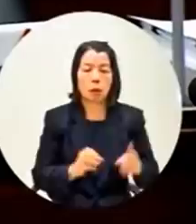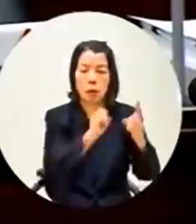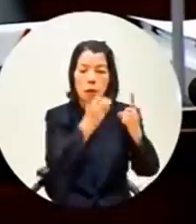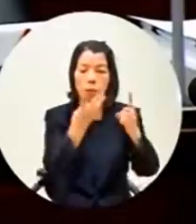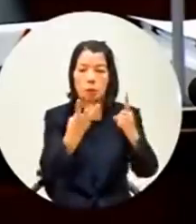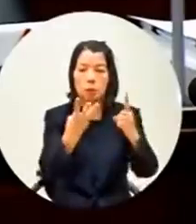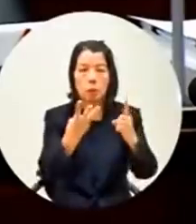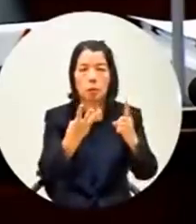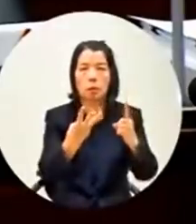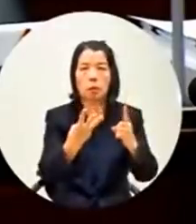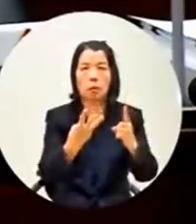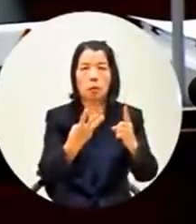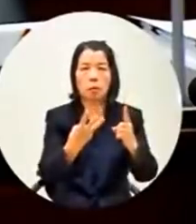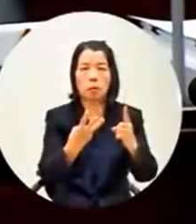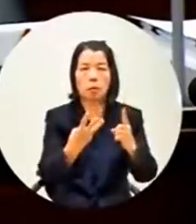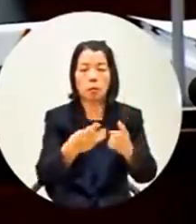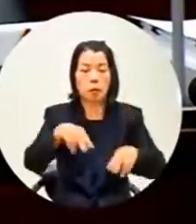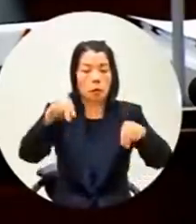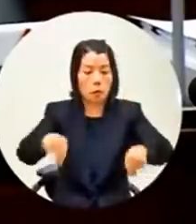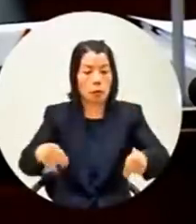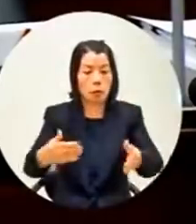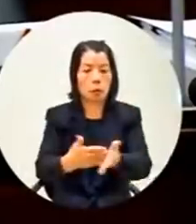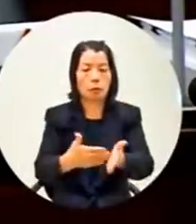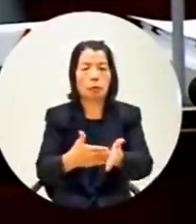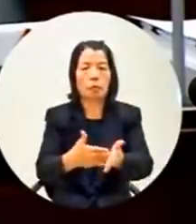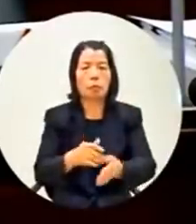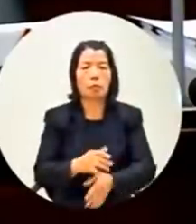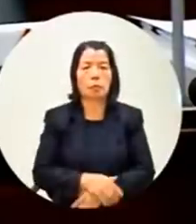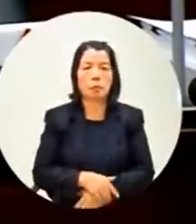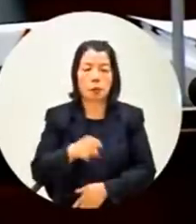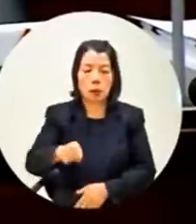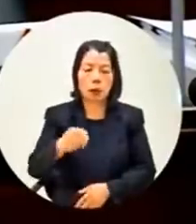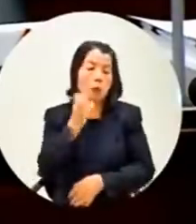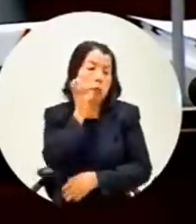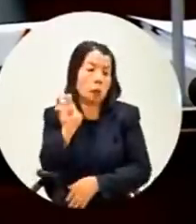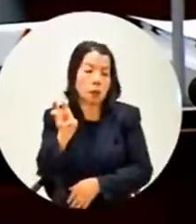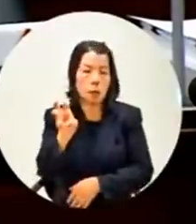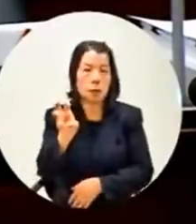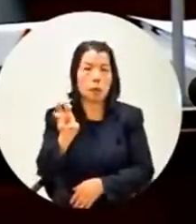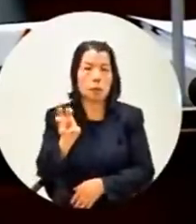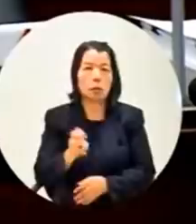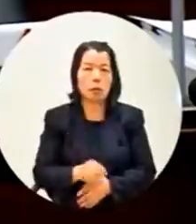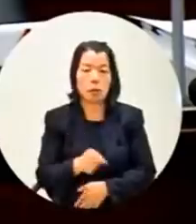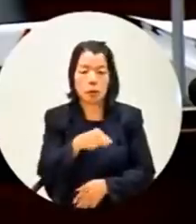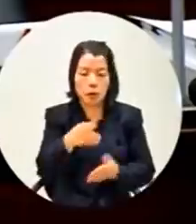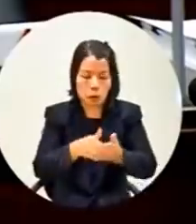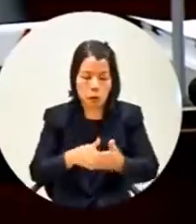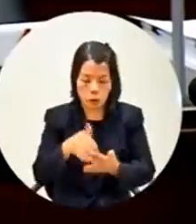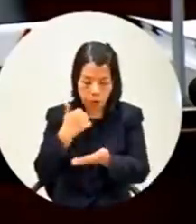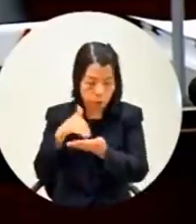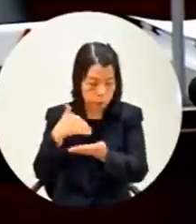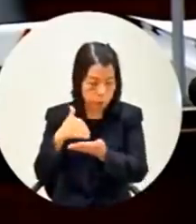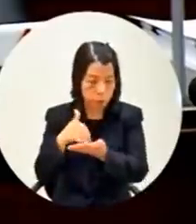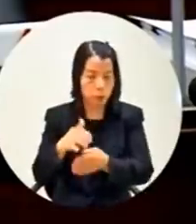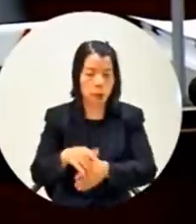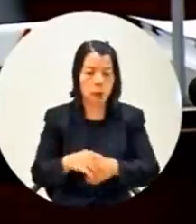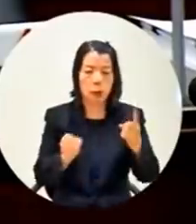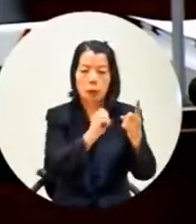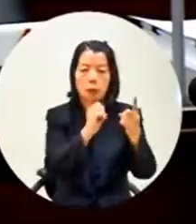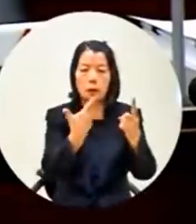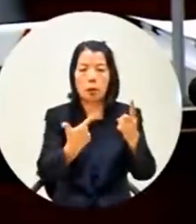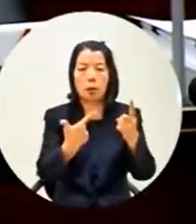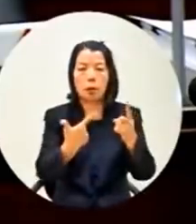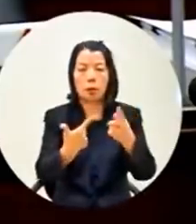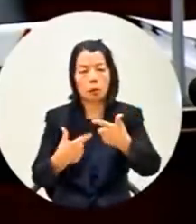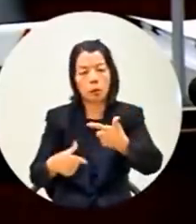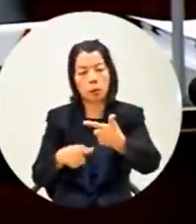年签约之后，他的30个月份，大家数学算一算，就是在106年的